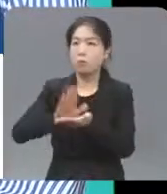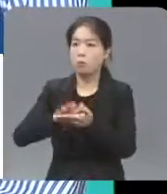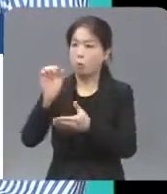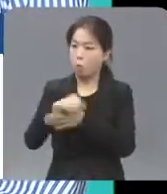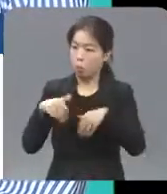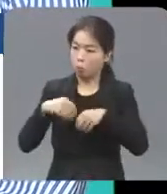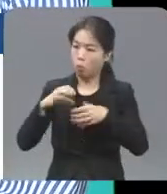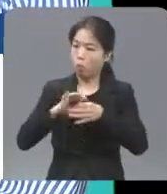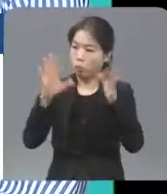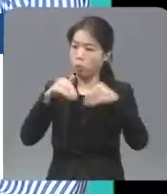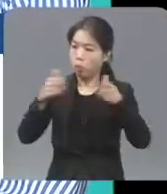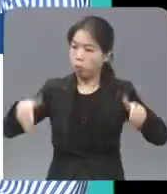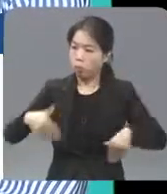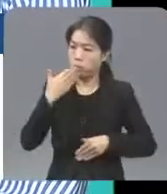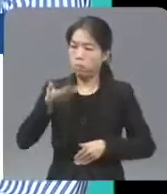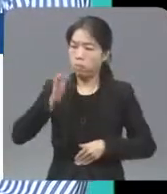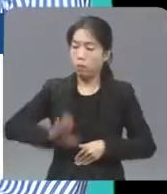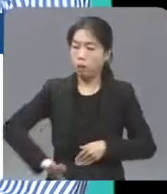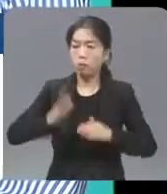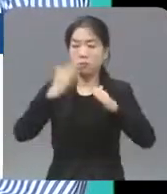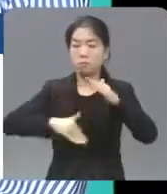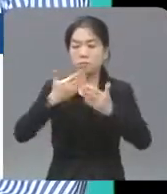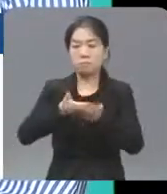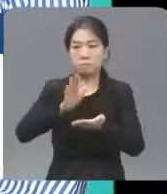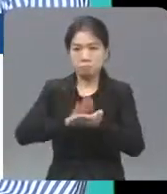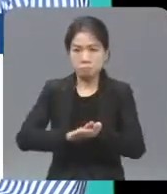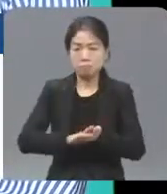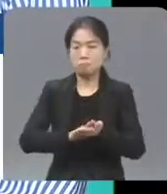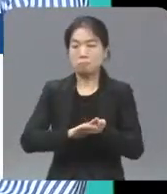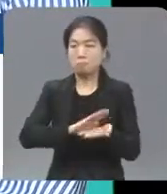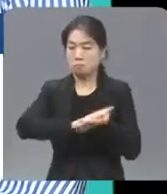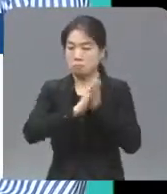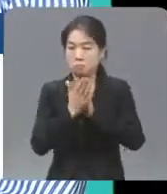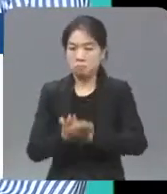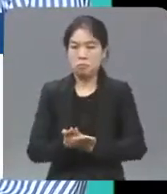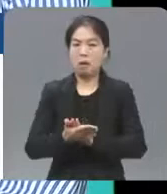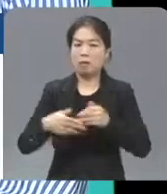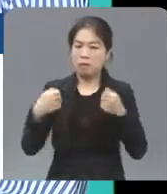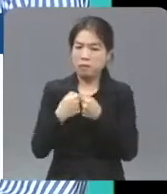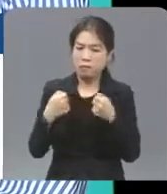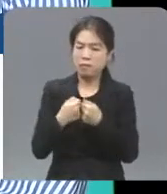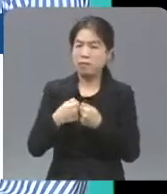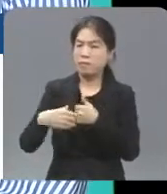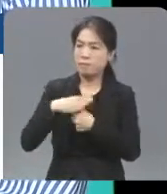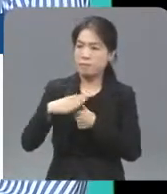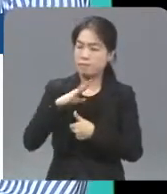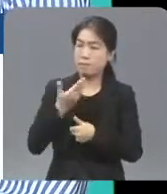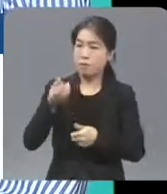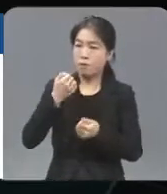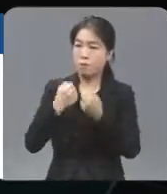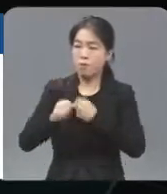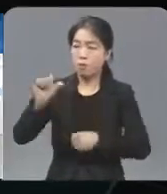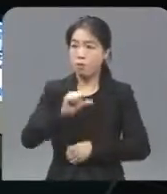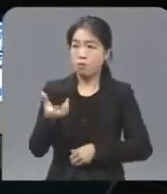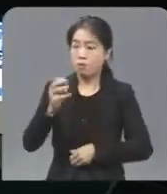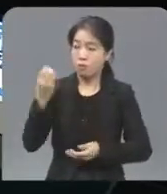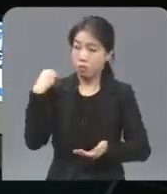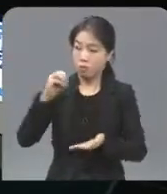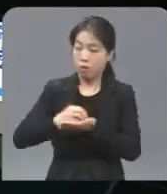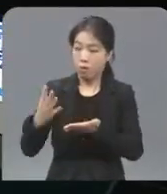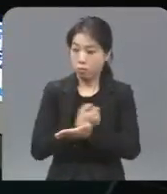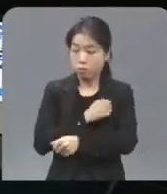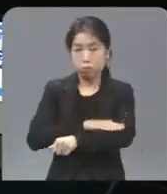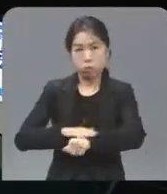상관없는거 공개 걸로 전환해서 엄청나게 싸우고 공격당하면 서 5천 500억 최소한 환수한 게 잘한 거 아닌가요 두부의